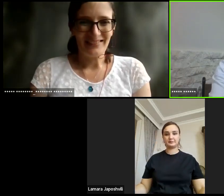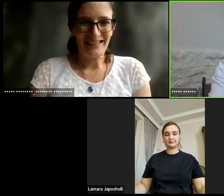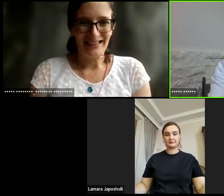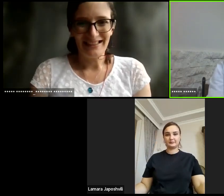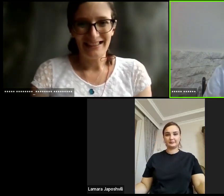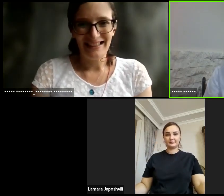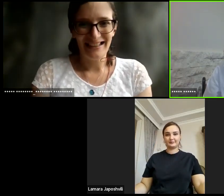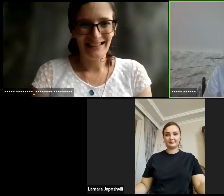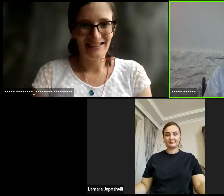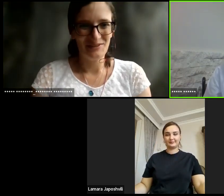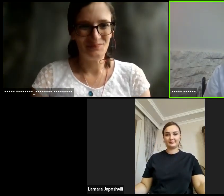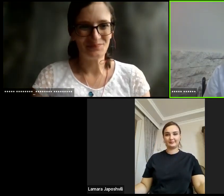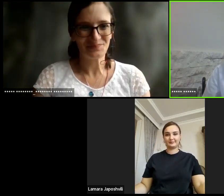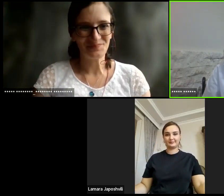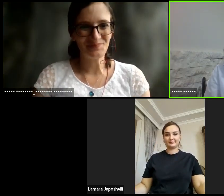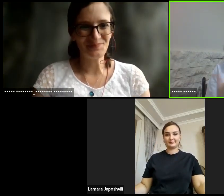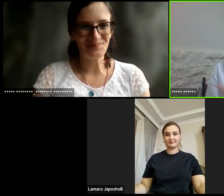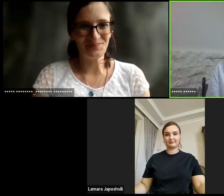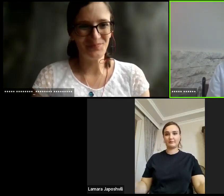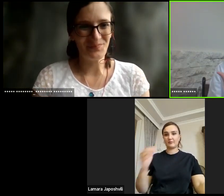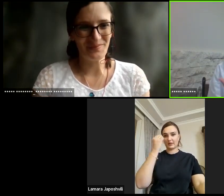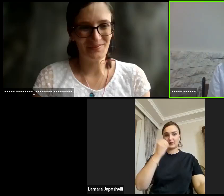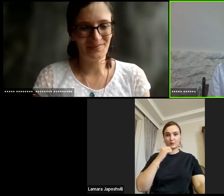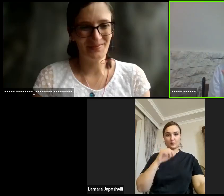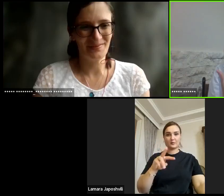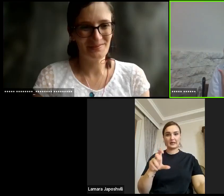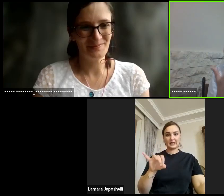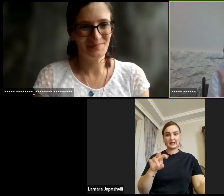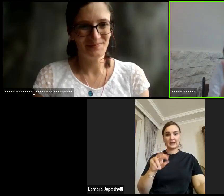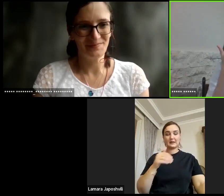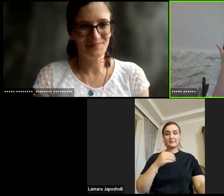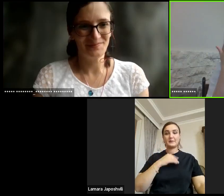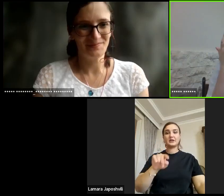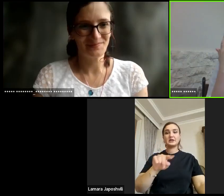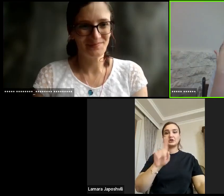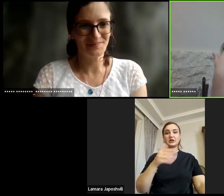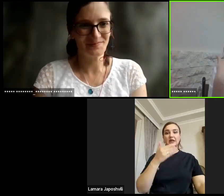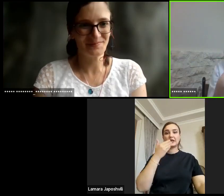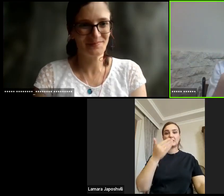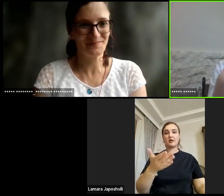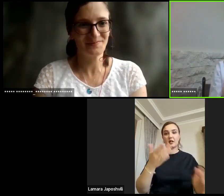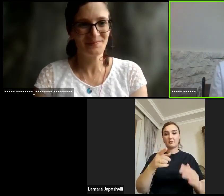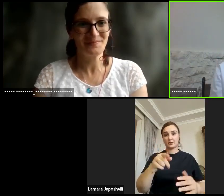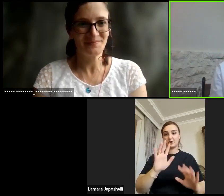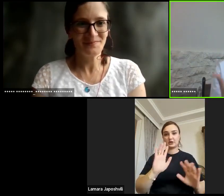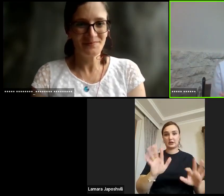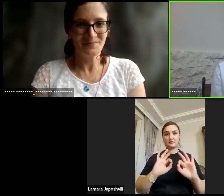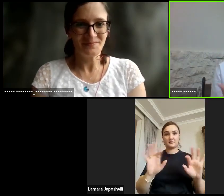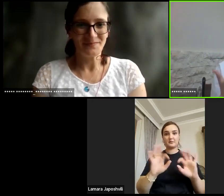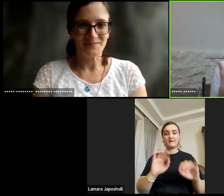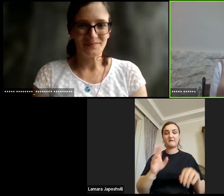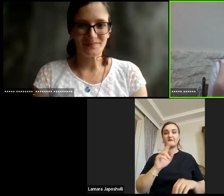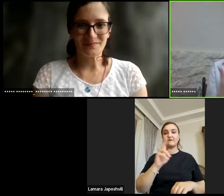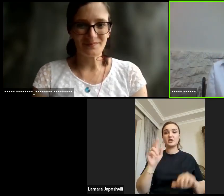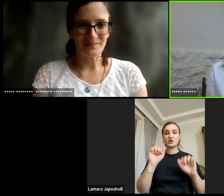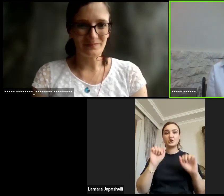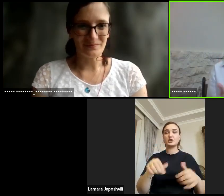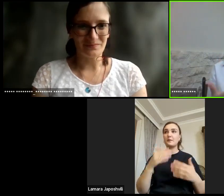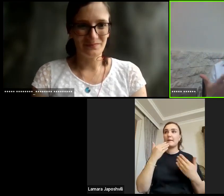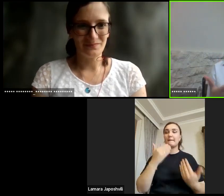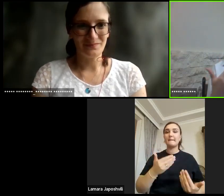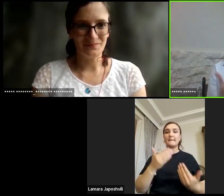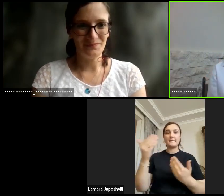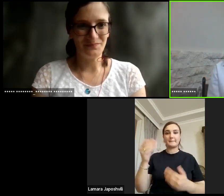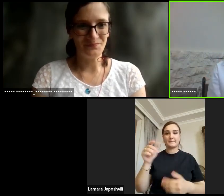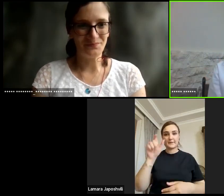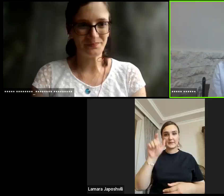კი ბატონო, მადლობა ლეილა. აქვე ჩავიკითხებით, დარწმუნებული ვარ ალბათ ისაუბრებ ამაზე, მაგრამ აი ვის შეიძლება მიმართოს ადამიანმა,